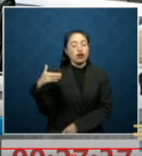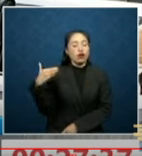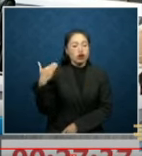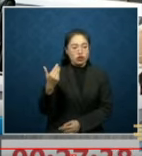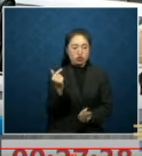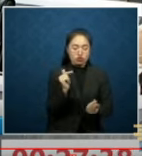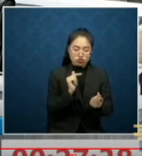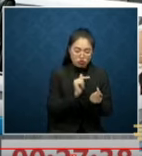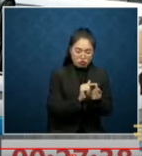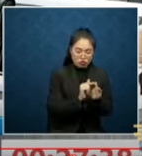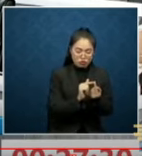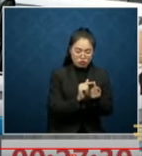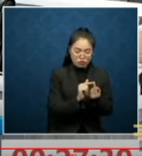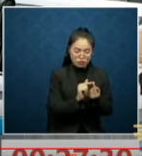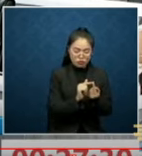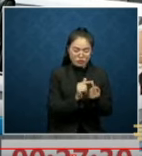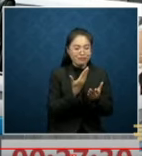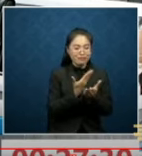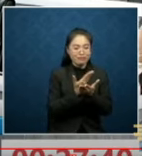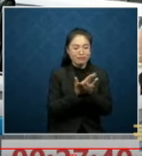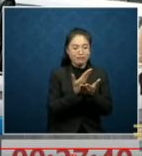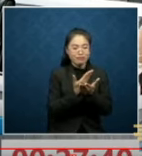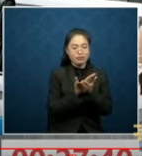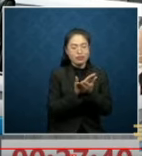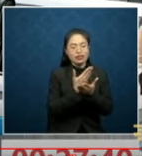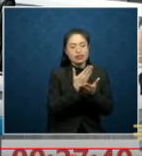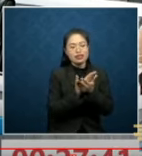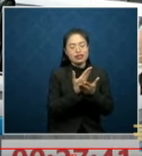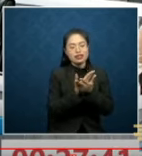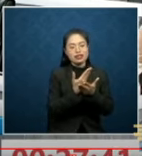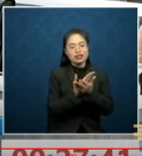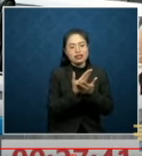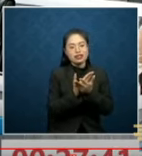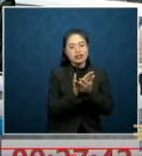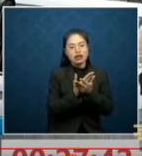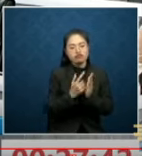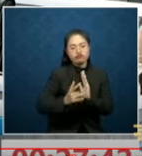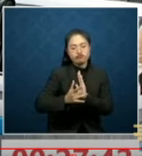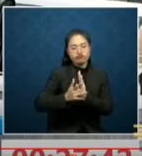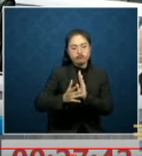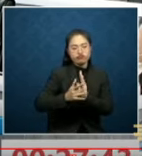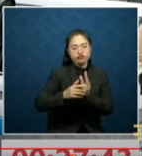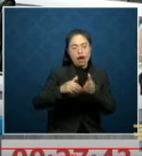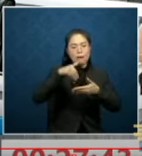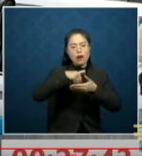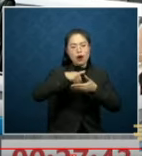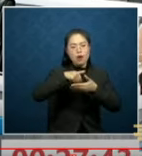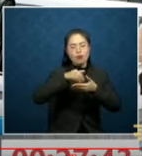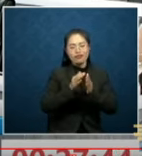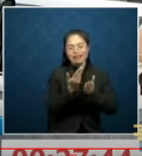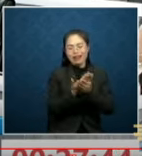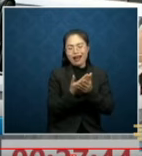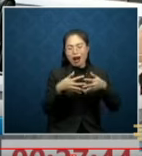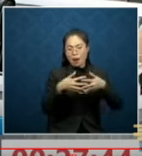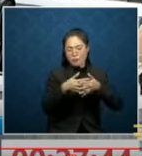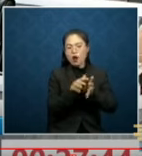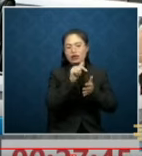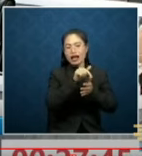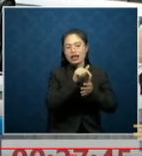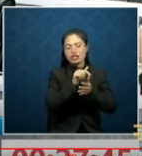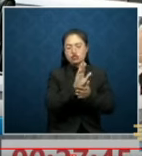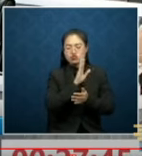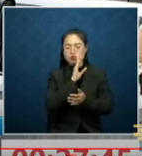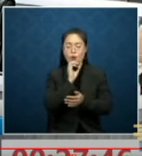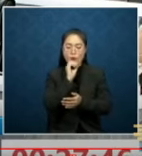ดิจิตอลวอลเล็ตรัฐบาลแจ้งประชาชนอย่างไรรัฐบาลบอกประชาชนจะได้หมื่นบาทภ